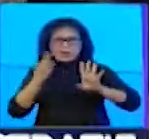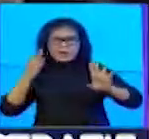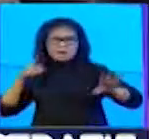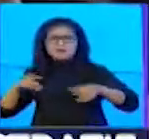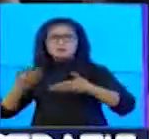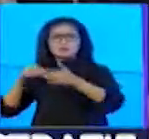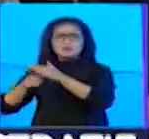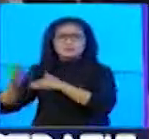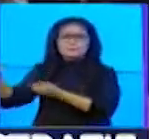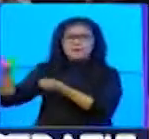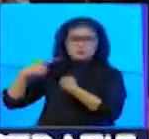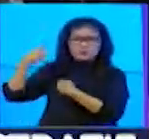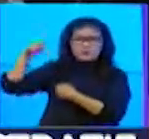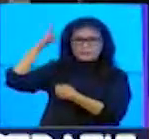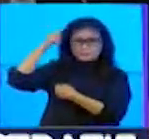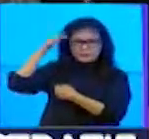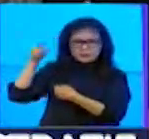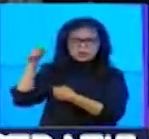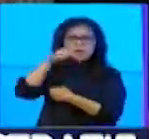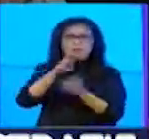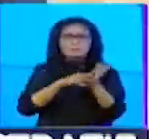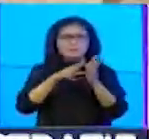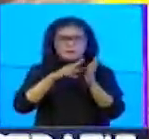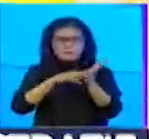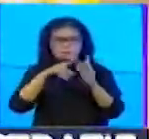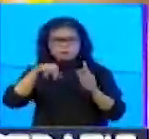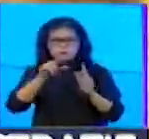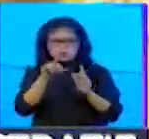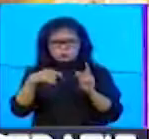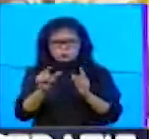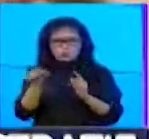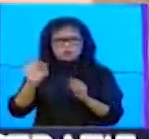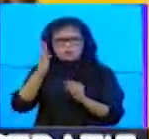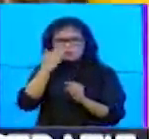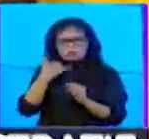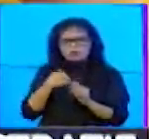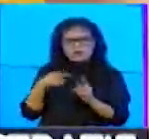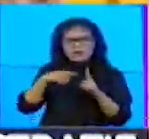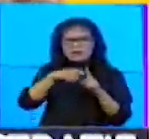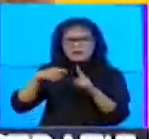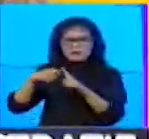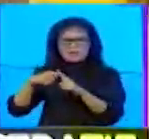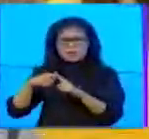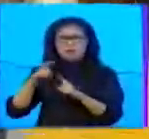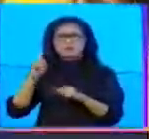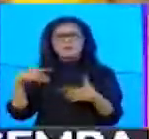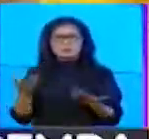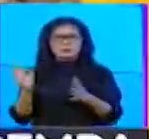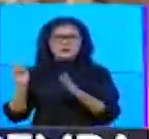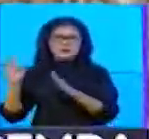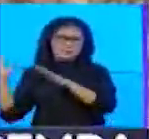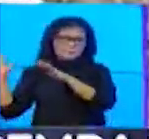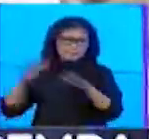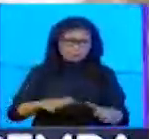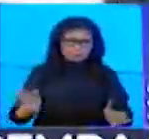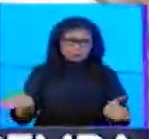jabatan wakil bupati Mamuju Sejumlah warga korban gempa tidak memiliki KK atau kartu keluarga Karena tertimbun